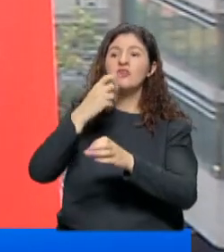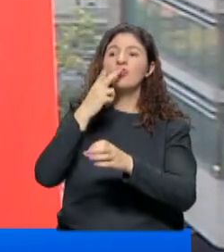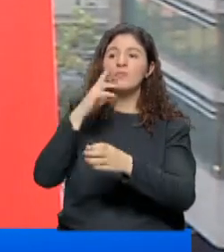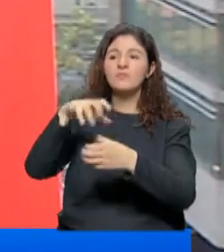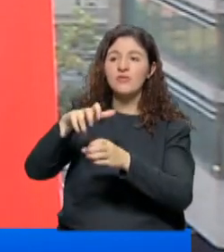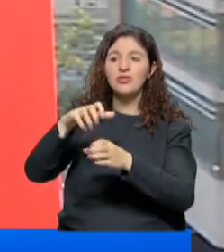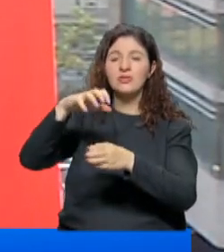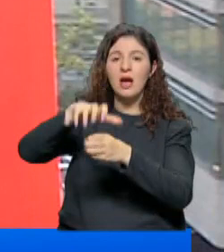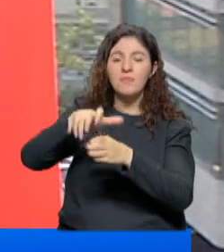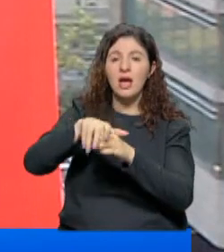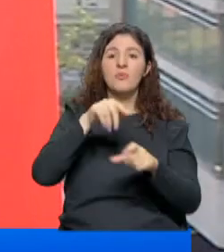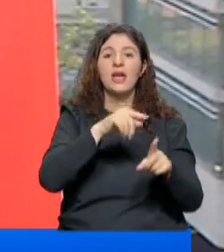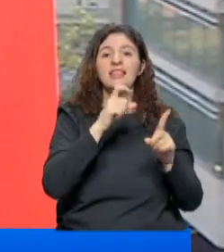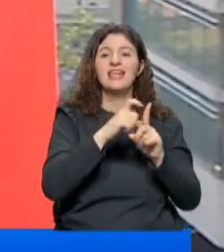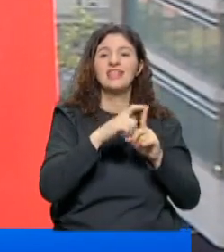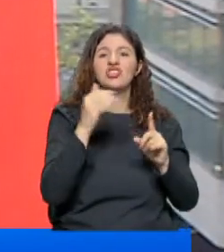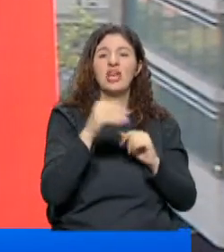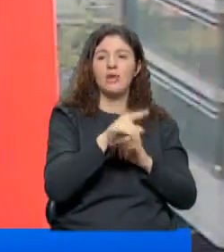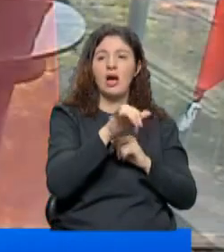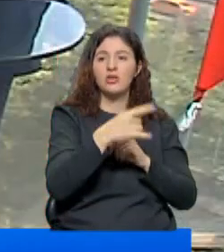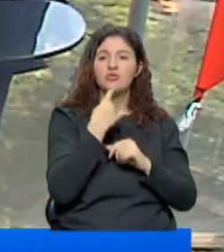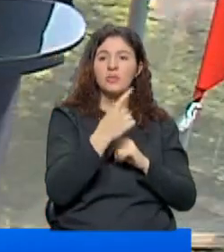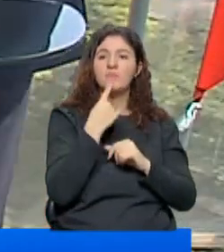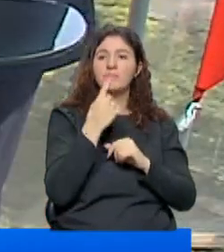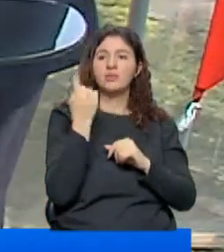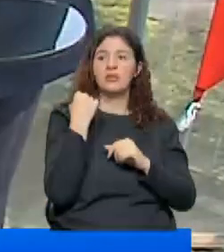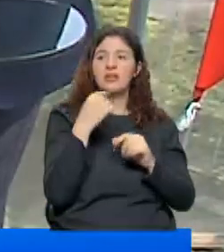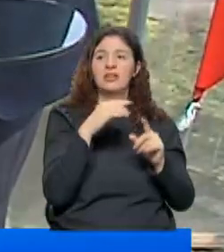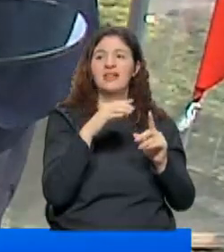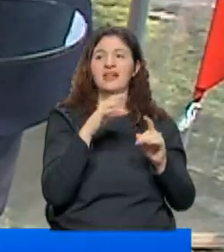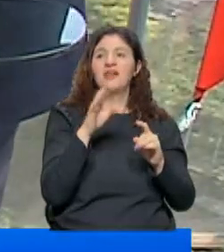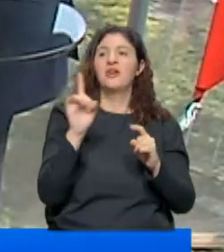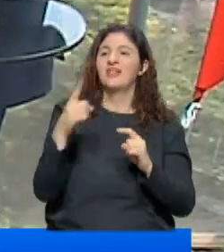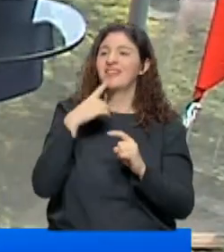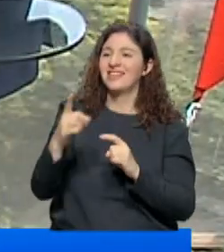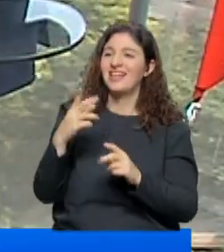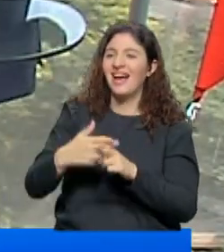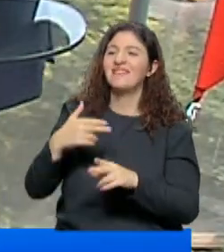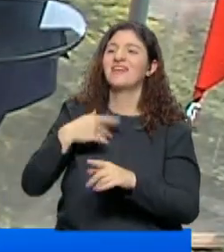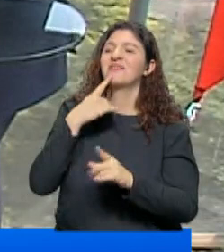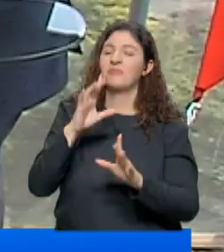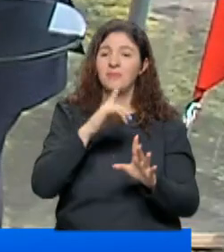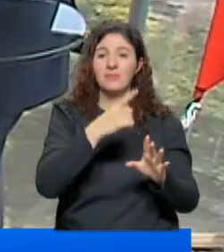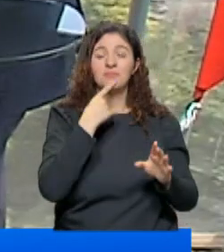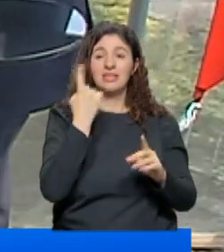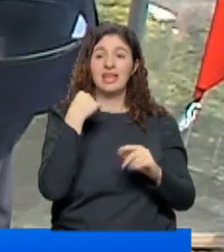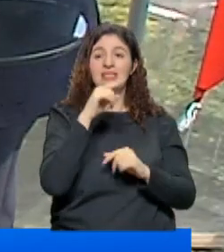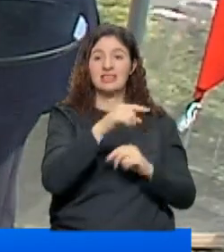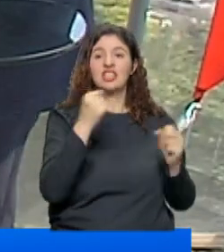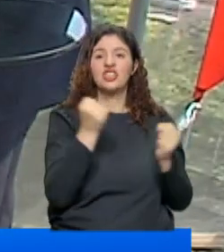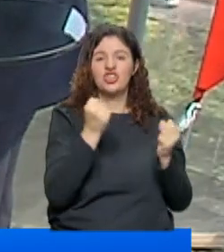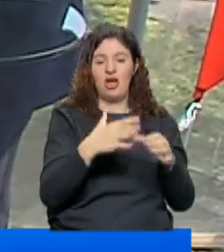Sayın Destici gelmişti buraya. Aynısını efendim. Öyle geçen kullandıysa sene, ben kullanmayayım. Geçen sene siz hani